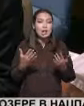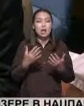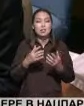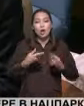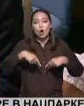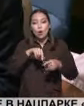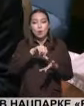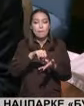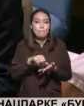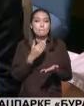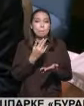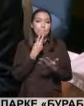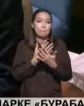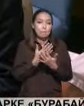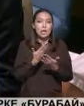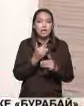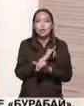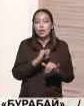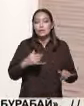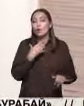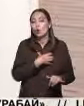показывает вносимый вклад в мирное развитие.